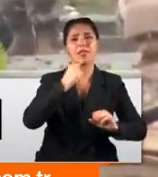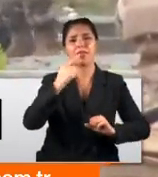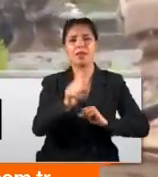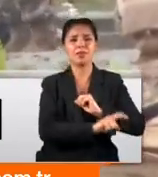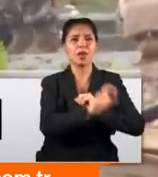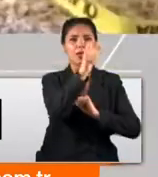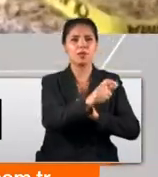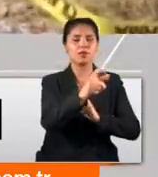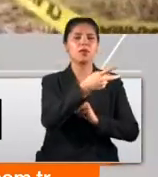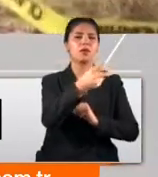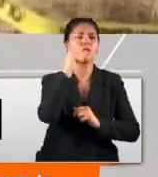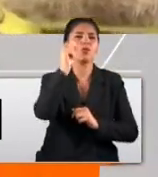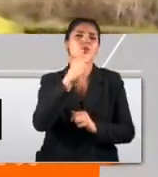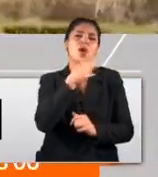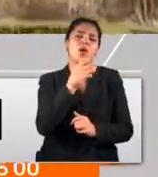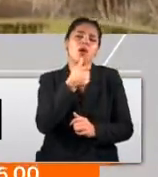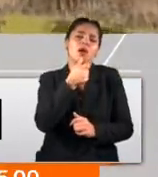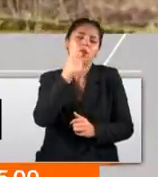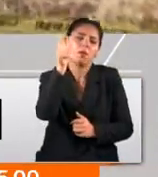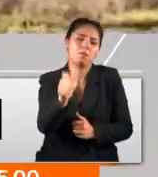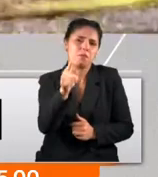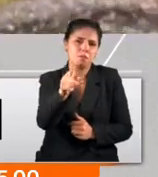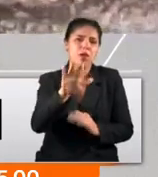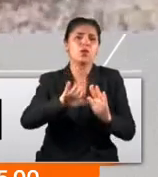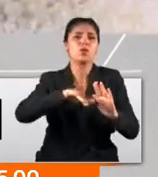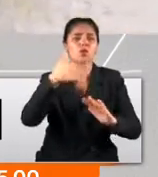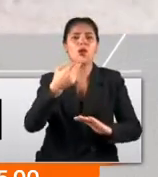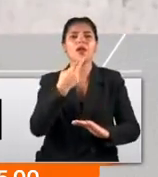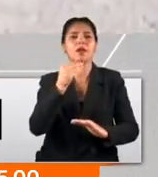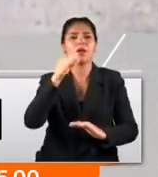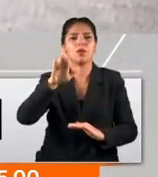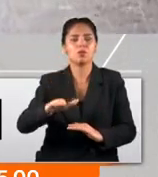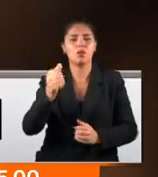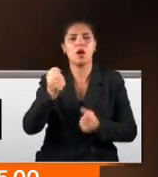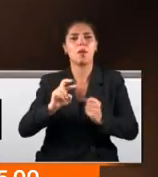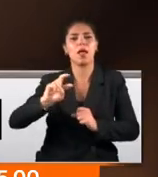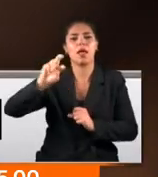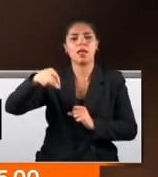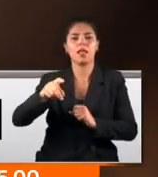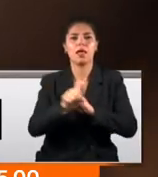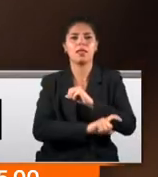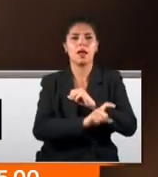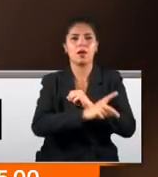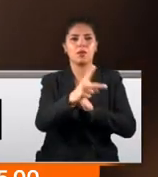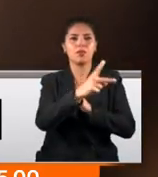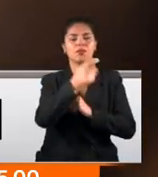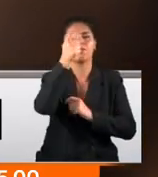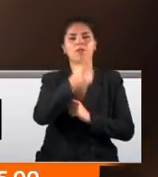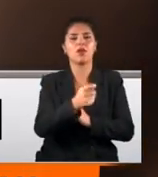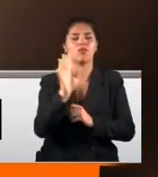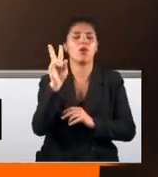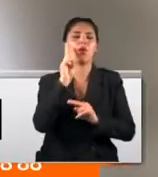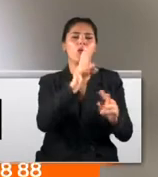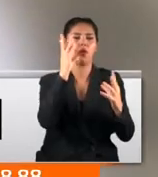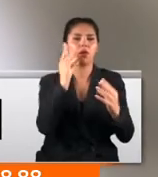hiç şüphelenmedi. Belli bir süre gittikten sonra yolda kadın ve çocuk araçtan indi. Teröristler de gerçek yüzlerini o zaman